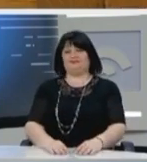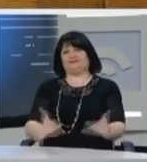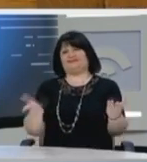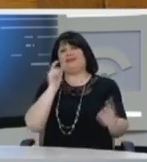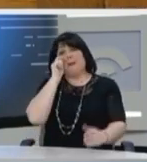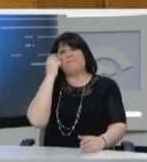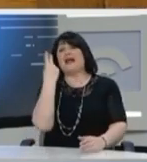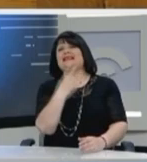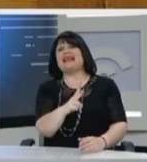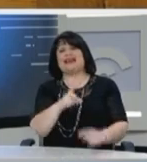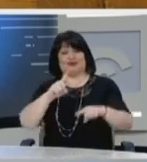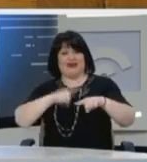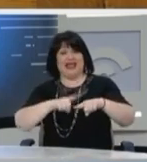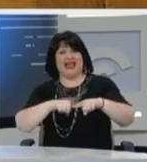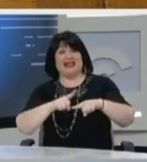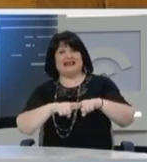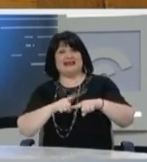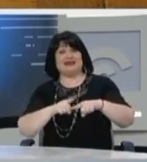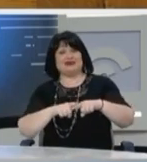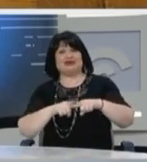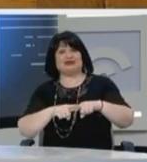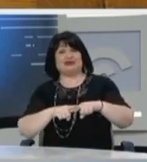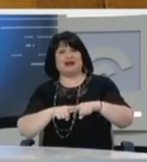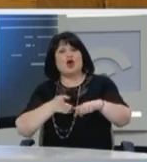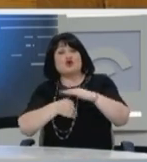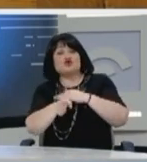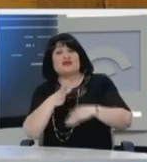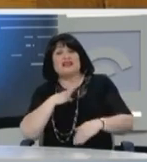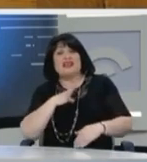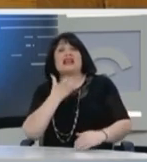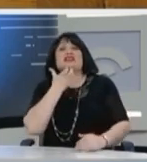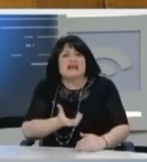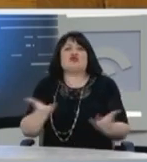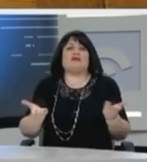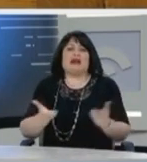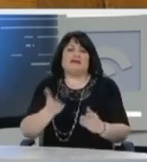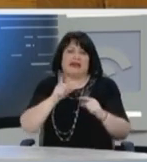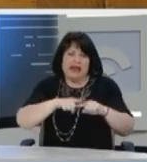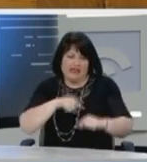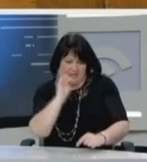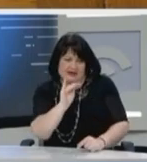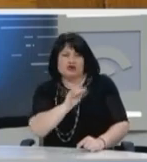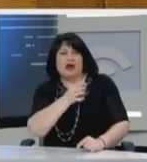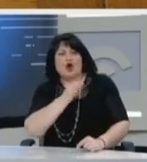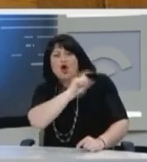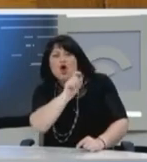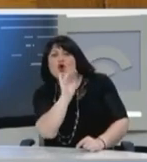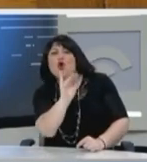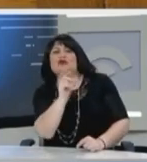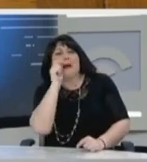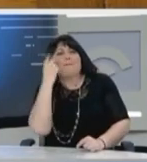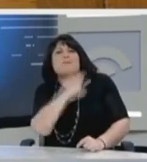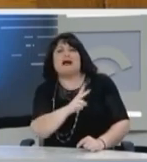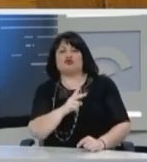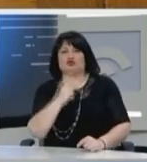Ο πατέρας σας θέλει να συνεχιστεί το ρουσφέτη ή θέλει να σοβαρευτεί η χώρα. Σας ρωτώ, ρωτήστε τον. Γιατί